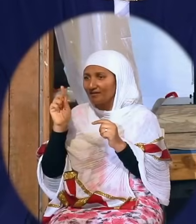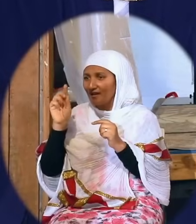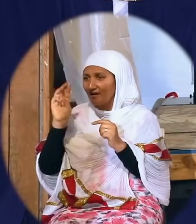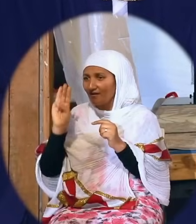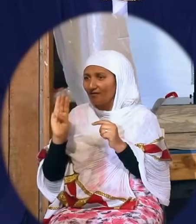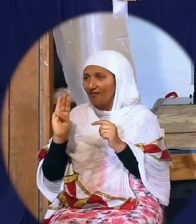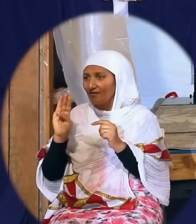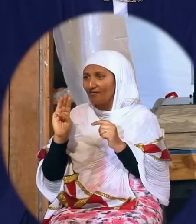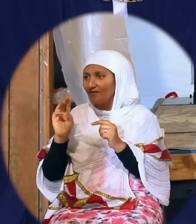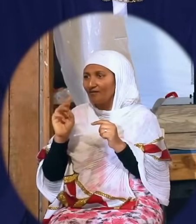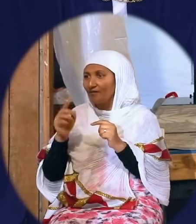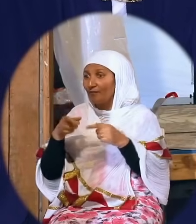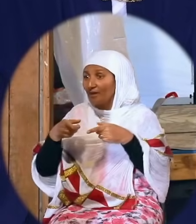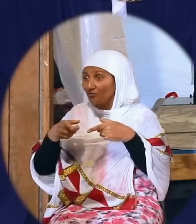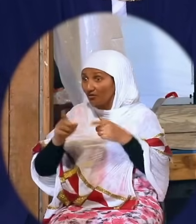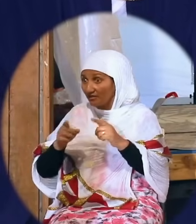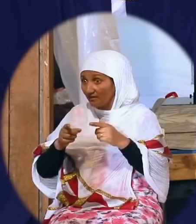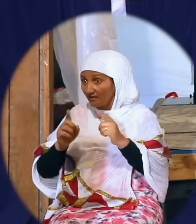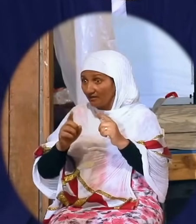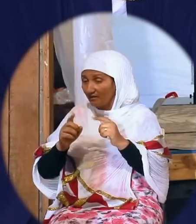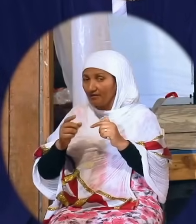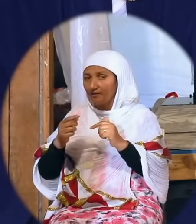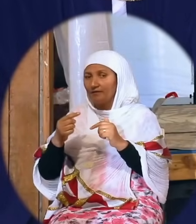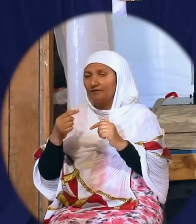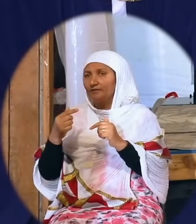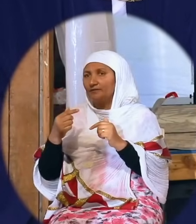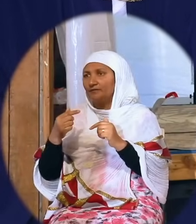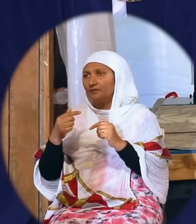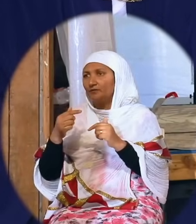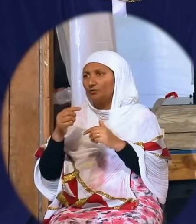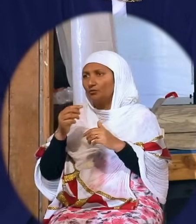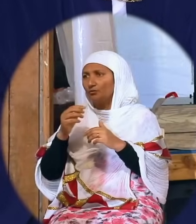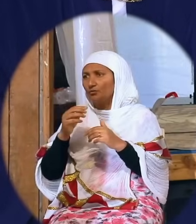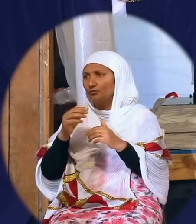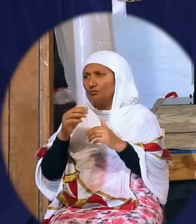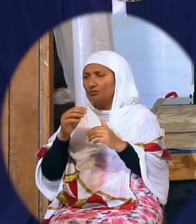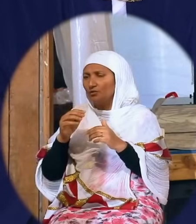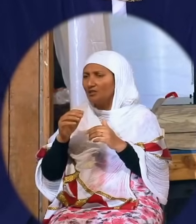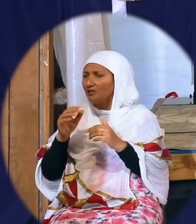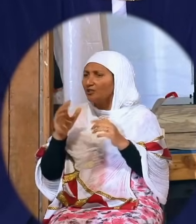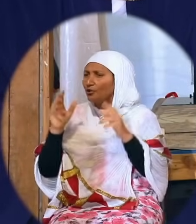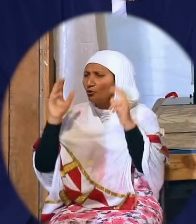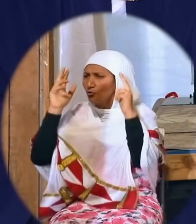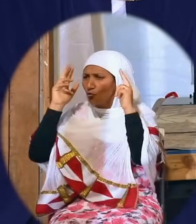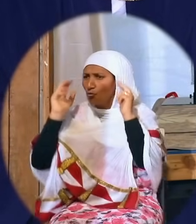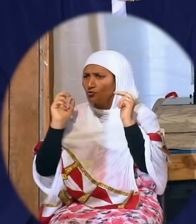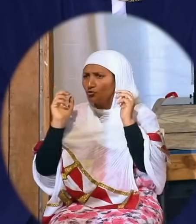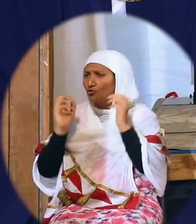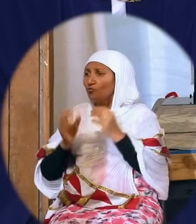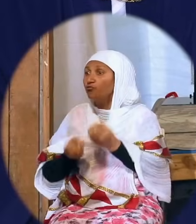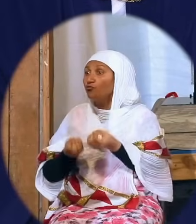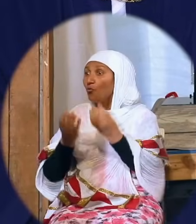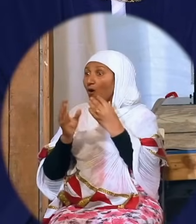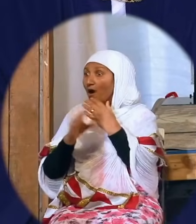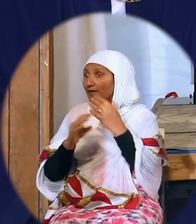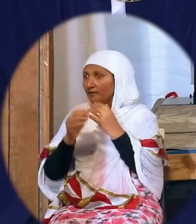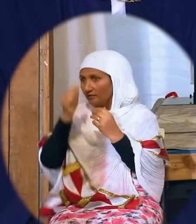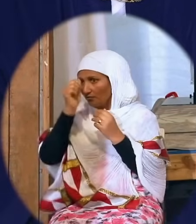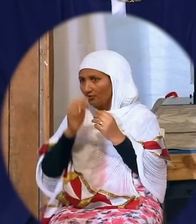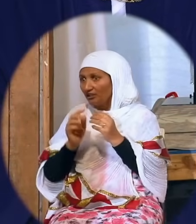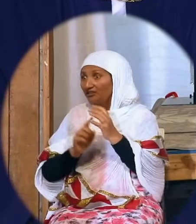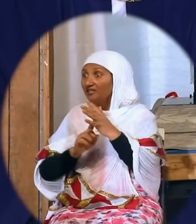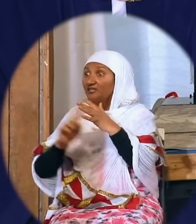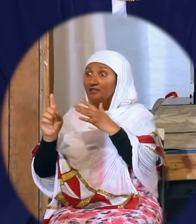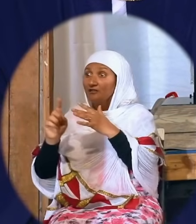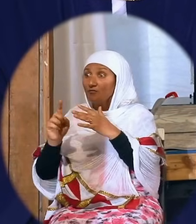ተሰደንበት የመጣ ነው። ግብጾቹ ተሰደውበት መጥተዋል። ሩሲያዎቹ ተሰደውበት መጥተዋል። ግሪኮቹ ተሰደውበት መጥተዋል። ሌሎቹም ህንዶቹ፣